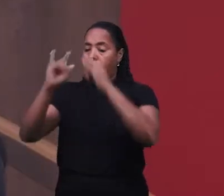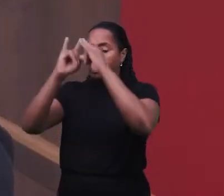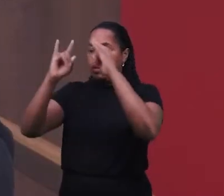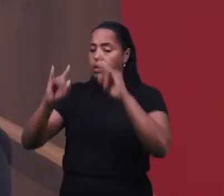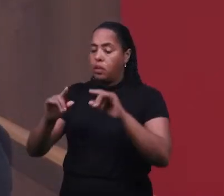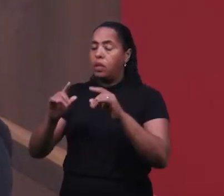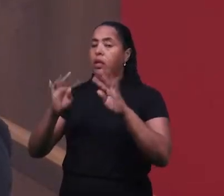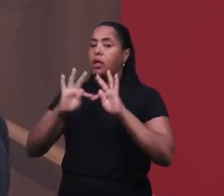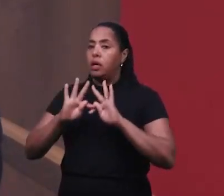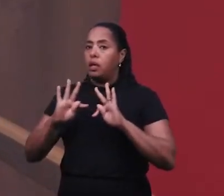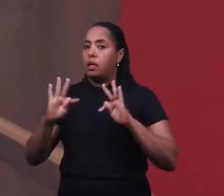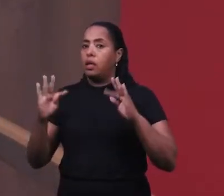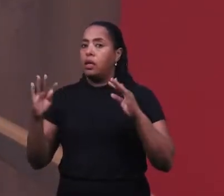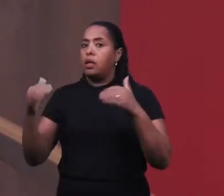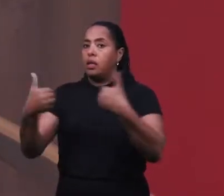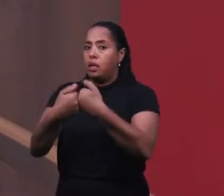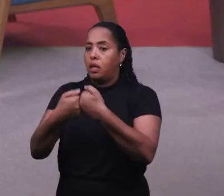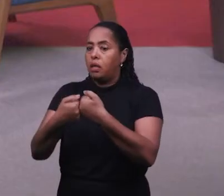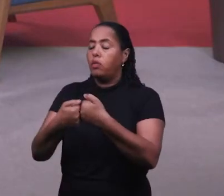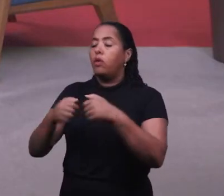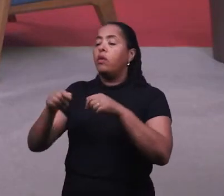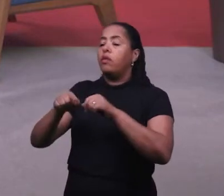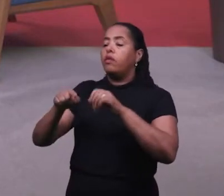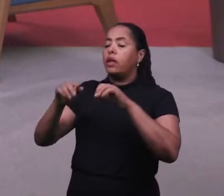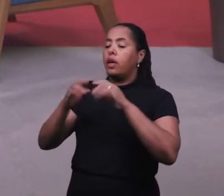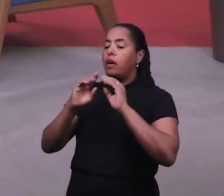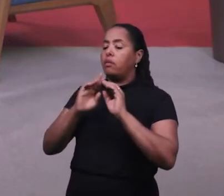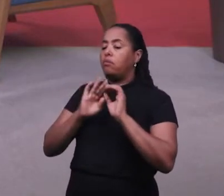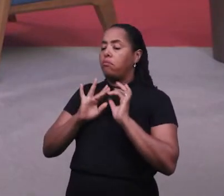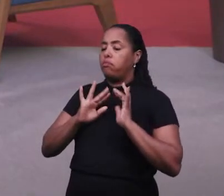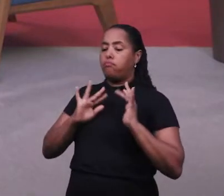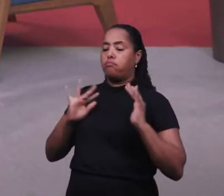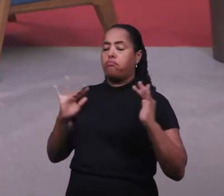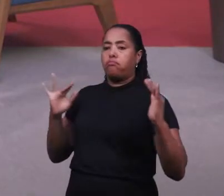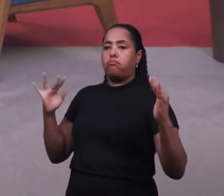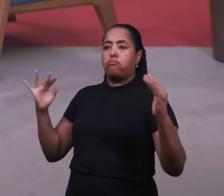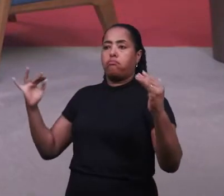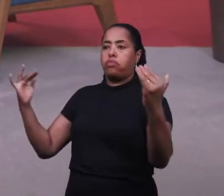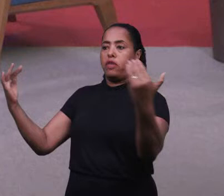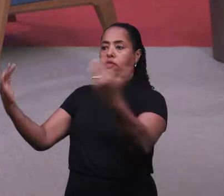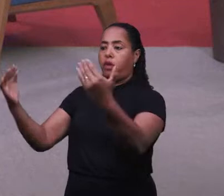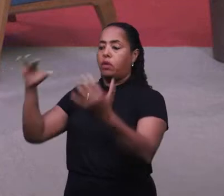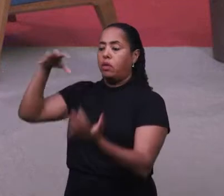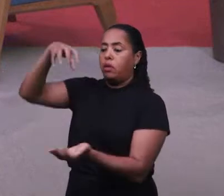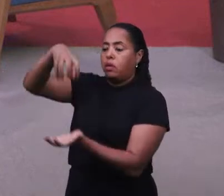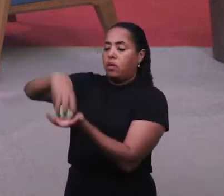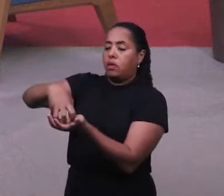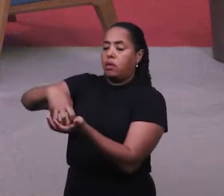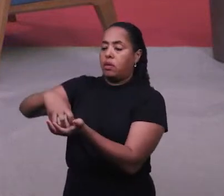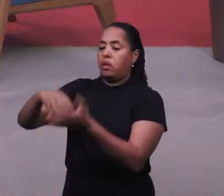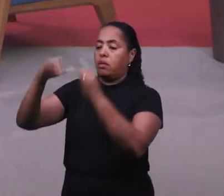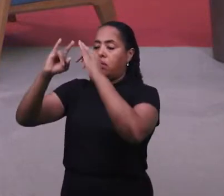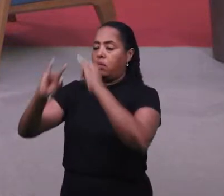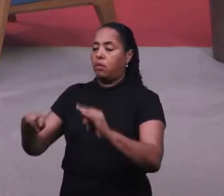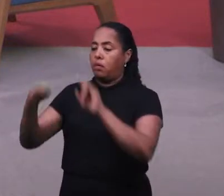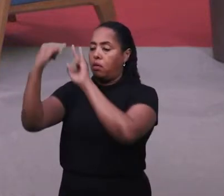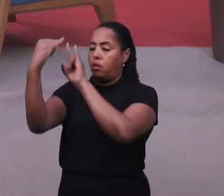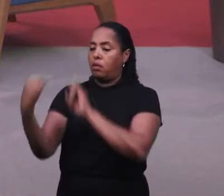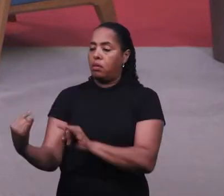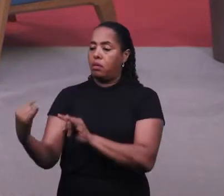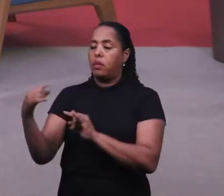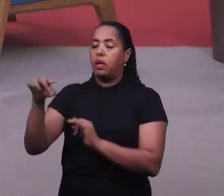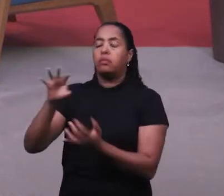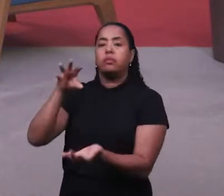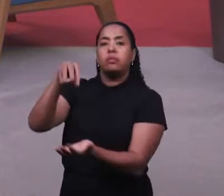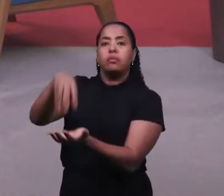d'Israël, ils étaient campés autour du tabernacle. Le tabernacle était au centre, qui montre que